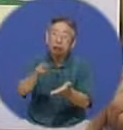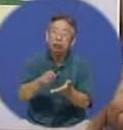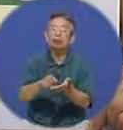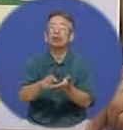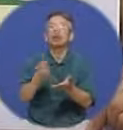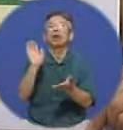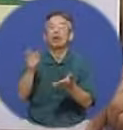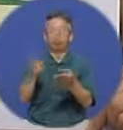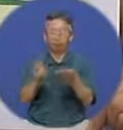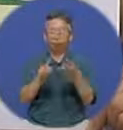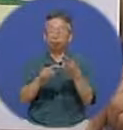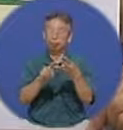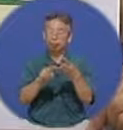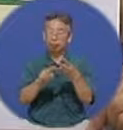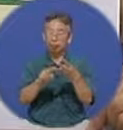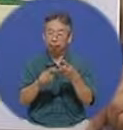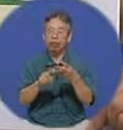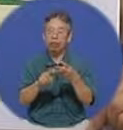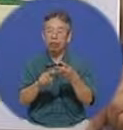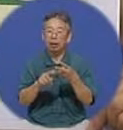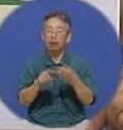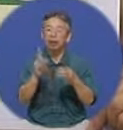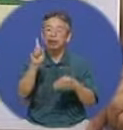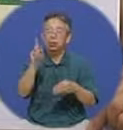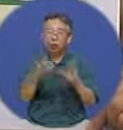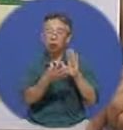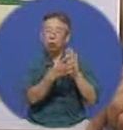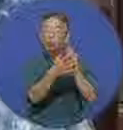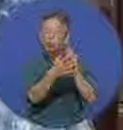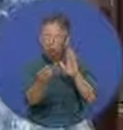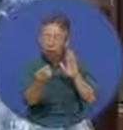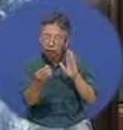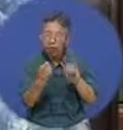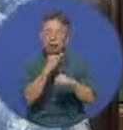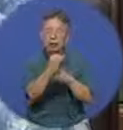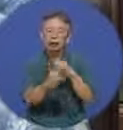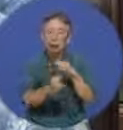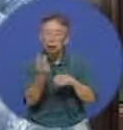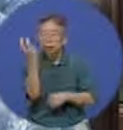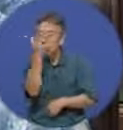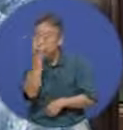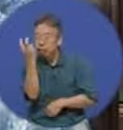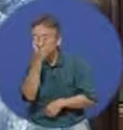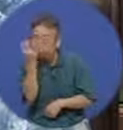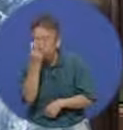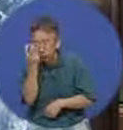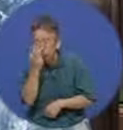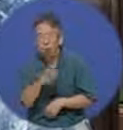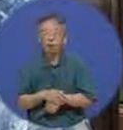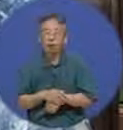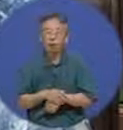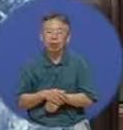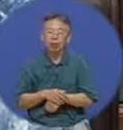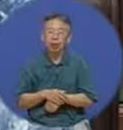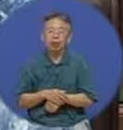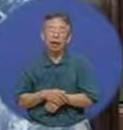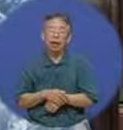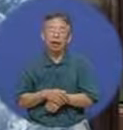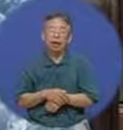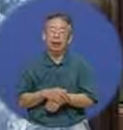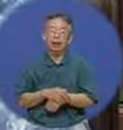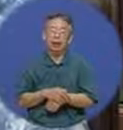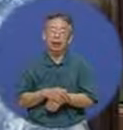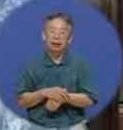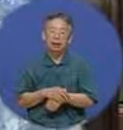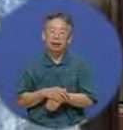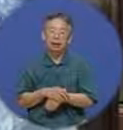からその中に、まあ、あの一つのモデルとしてこのネットパトロールとか IT を使ったその有害なあの物事の